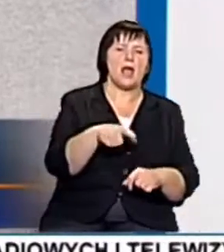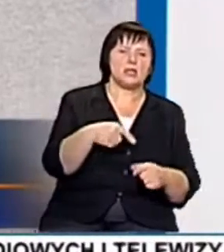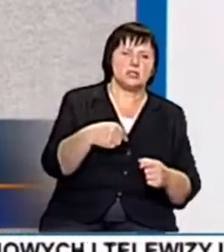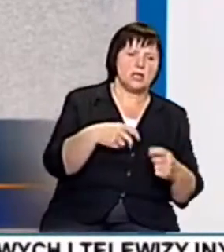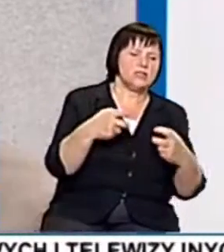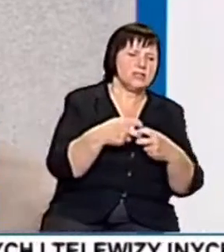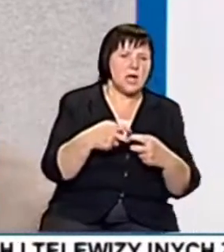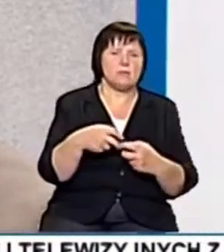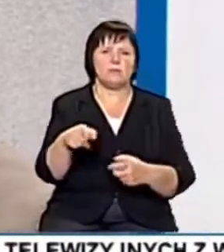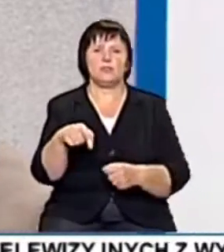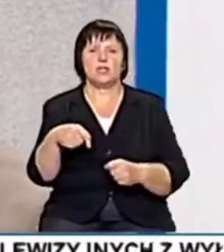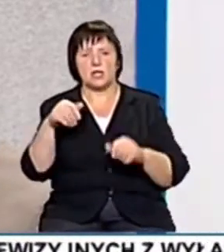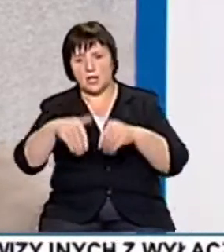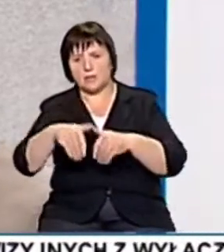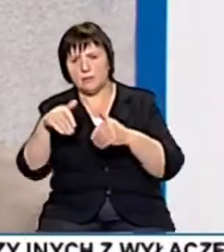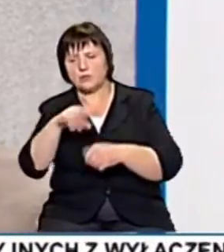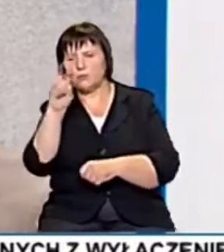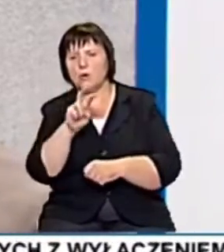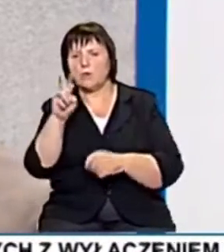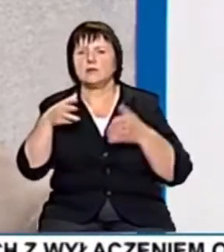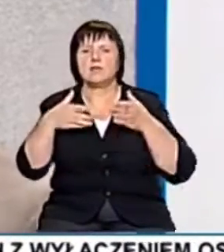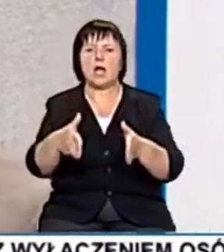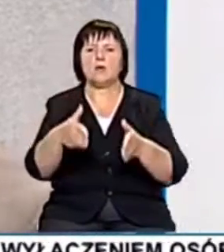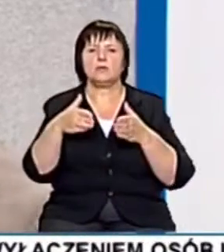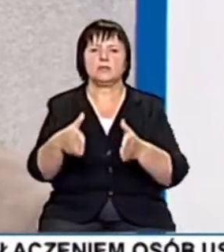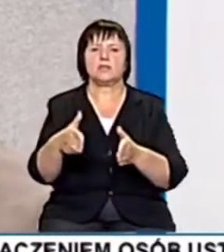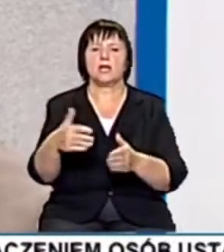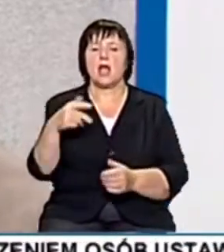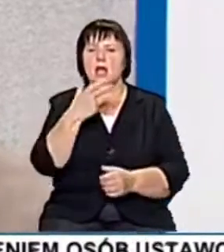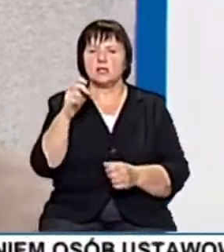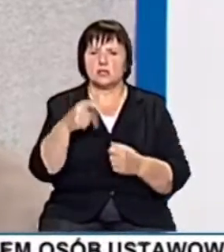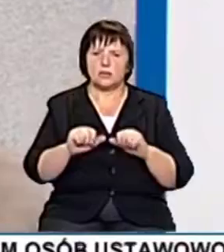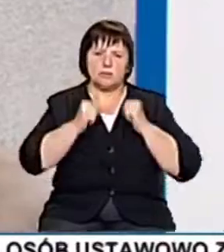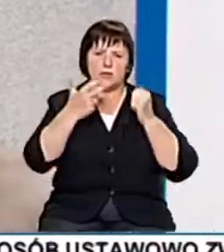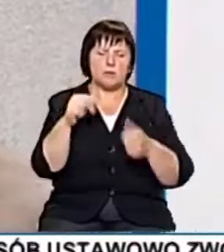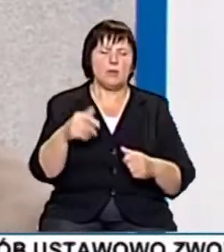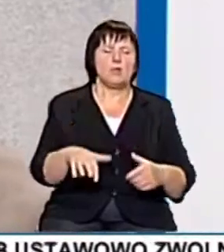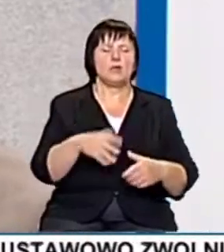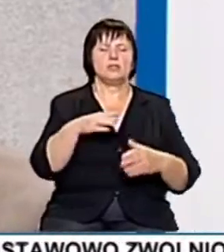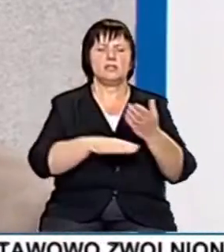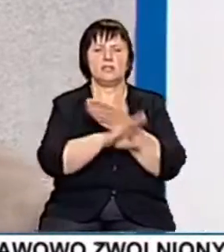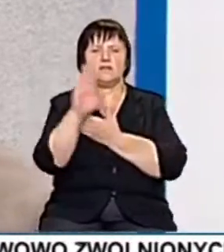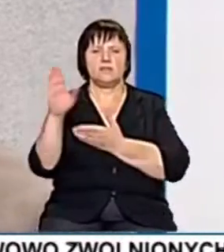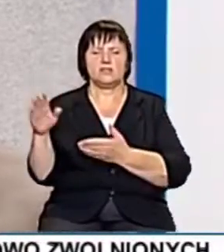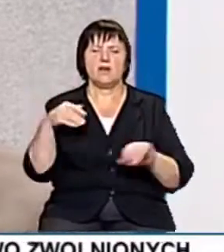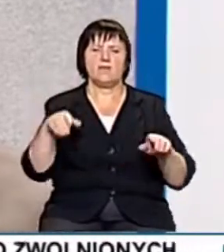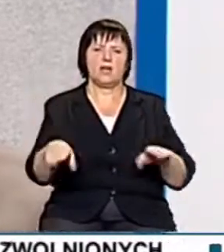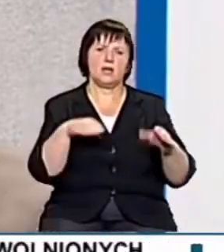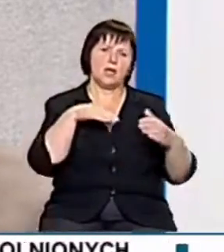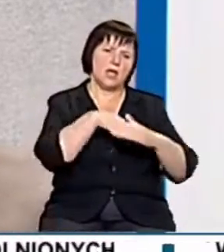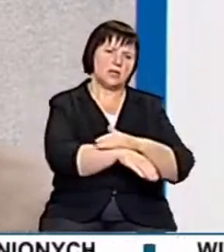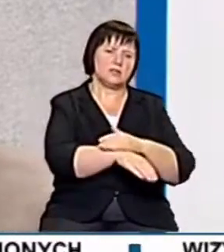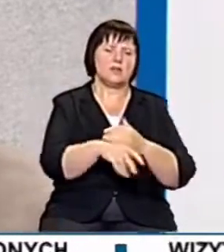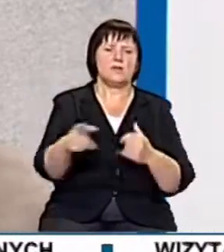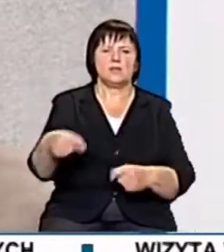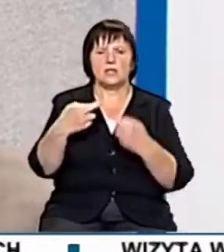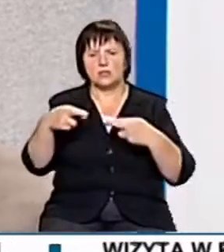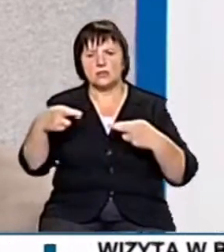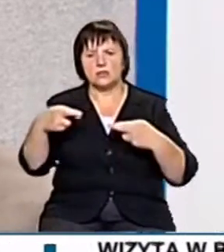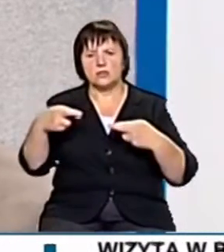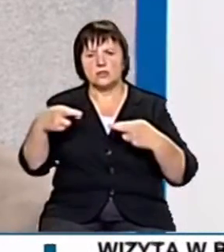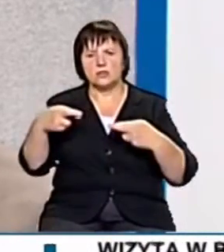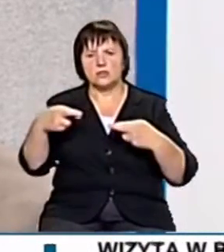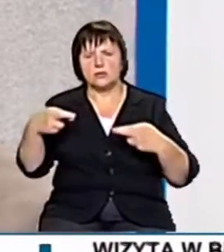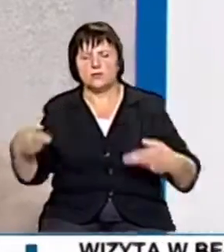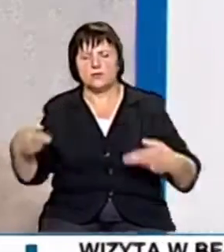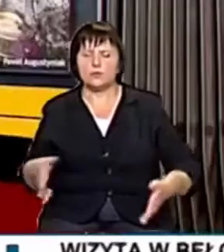również oglądać na ulicach, żeby nie były gdzieś w galeriach ukryte, czy też w różnych albumach